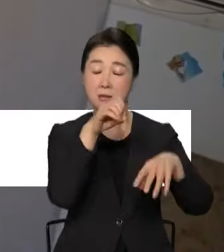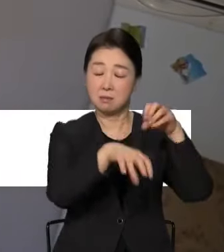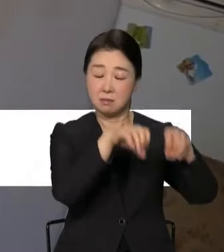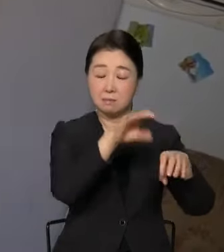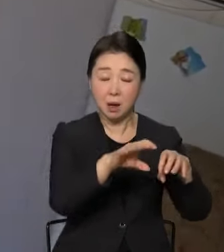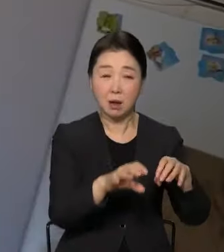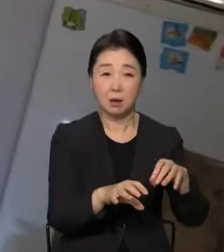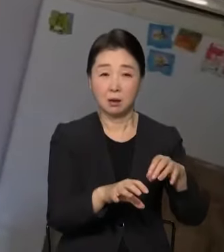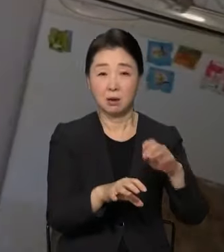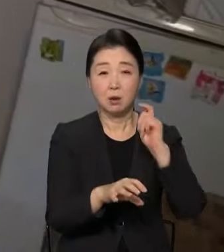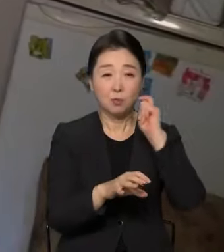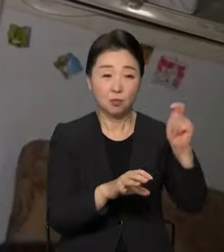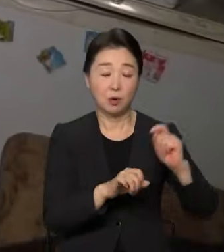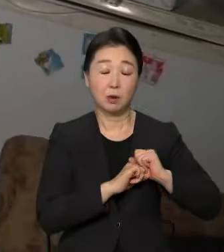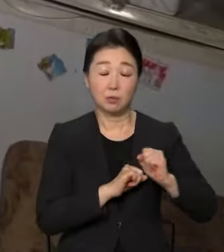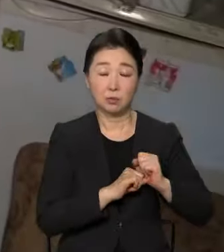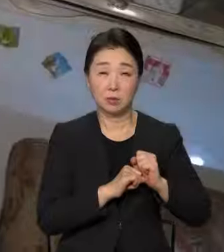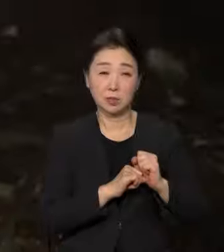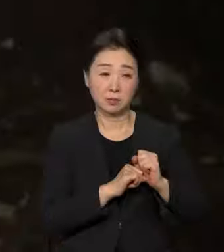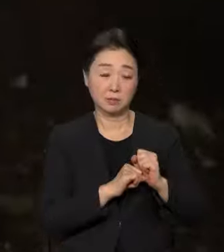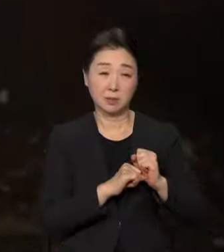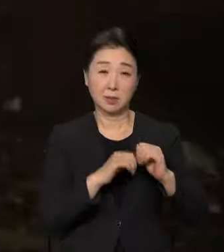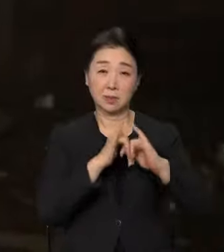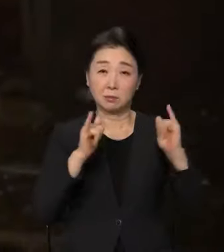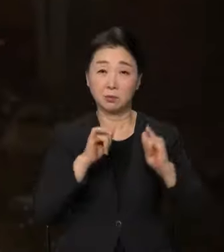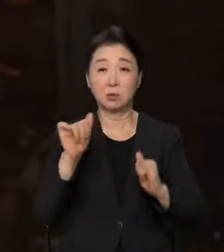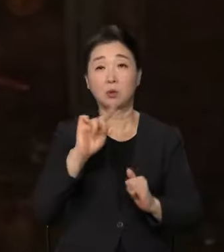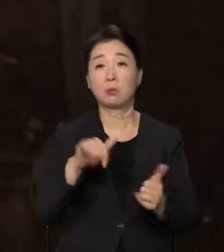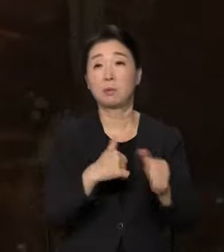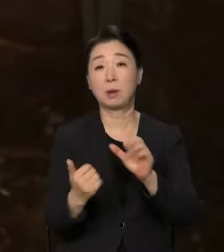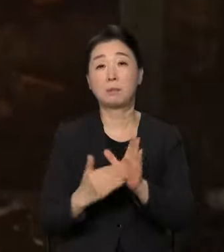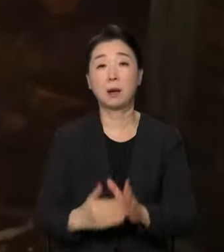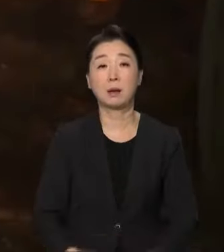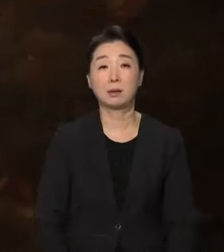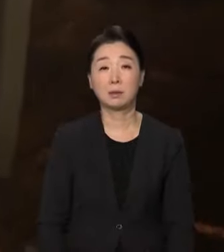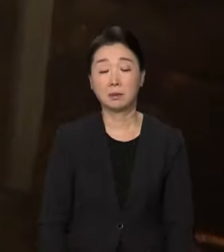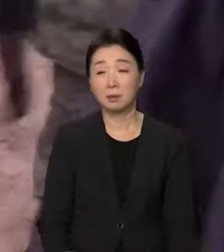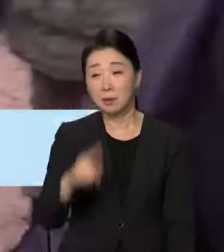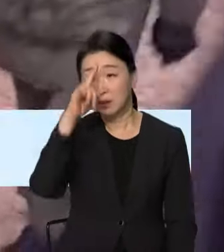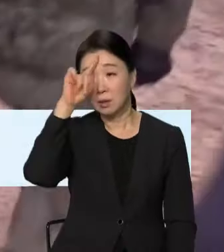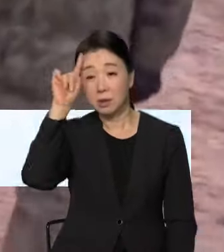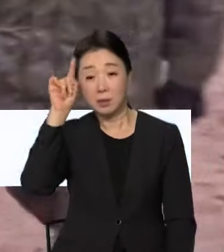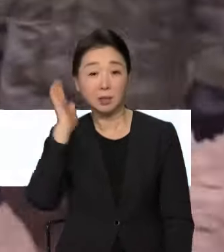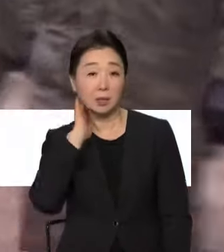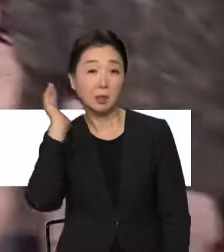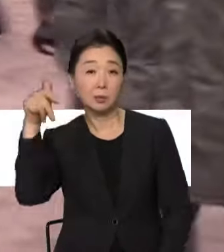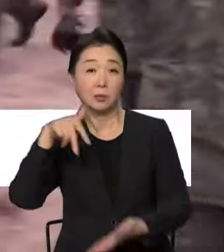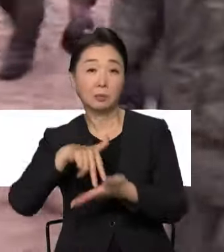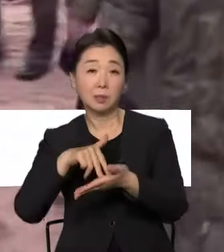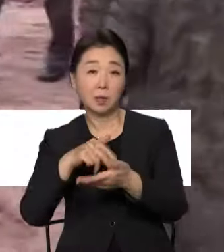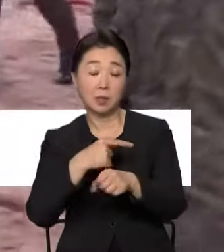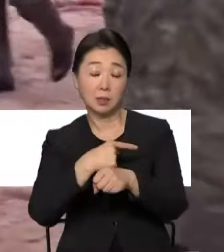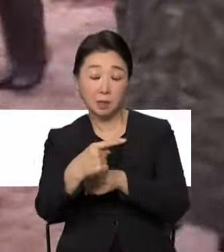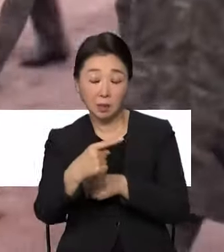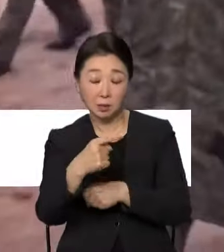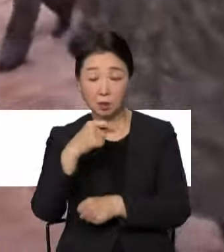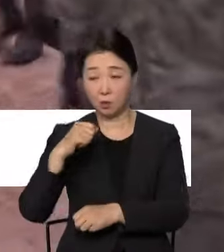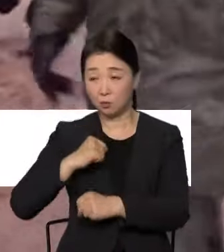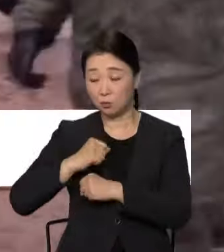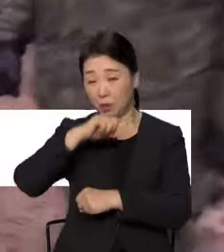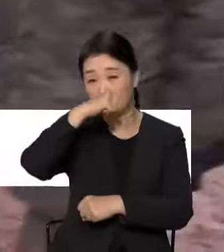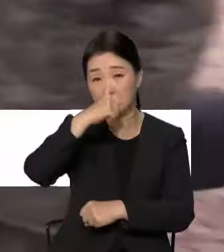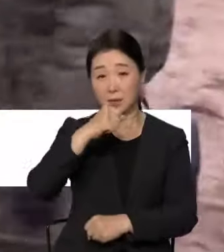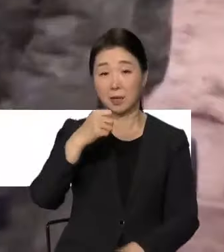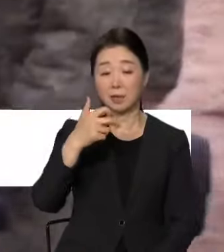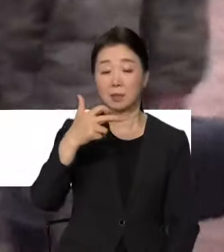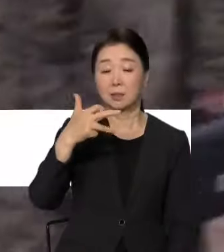병력 1,500여 명을 잃었다고 발표했습니다. 푸틴 러시아 대통령은 이날 내년 국방 예산 13조